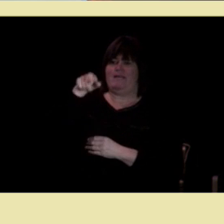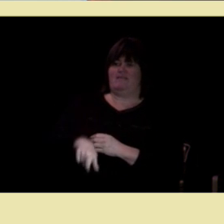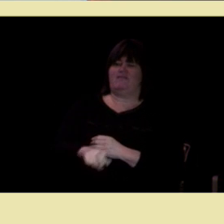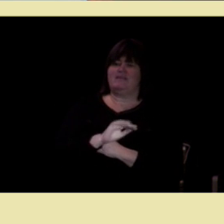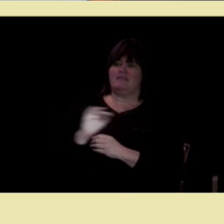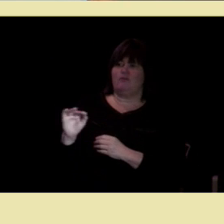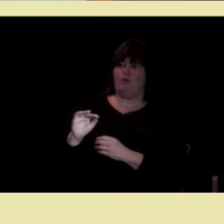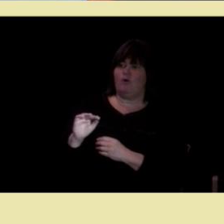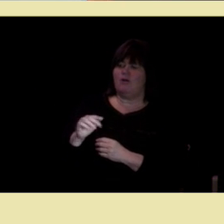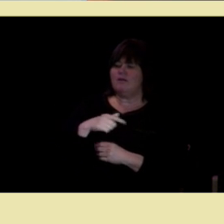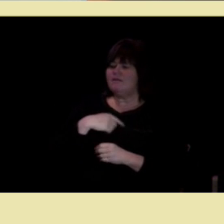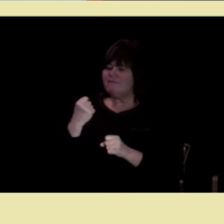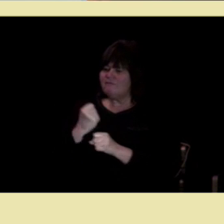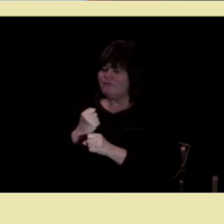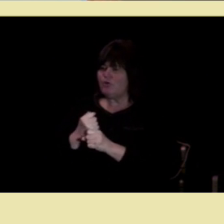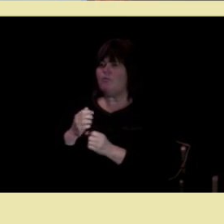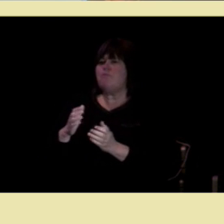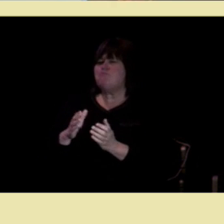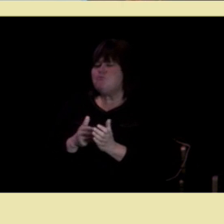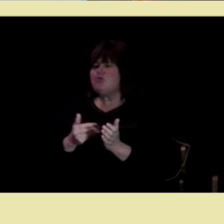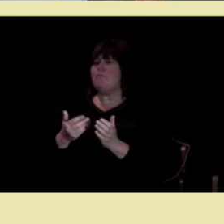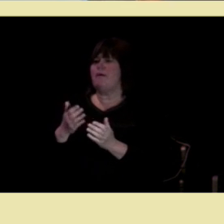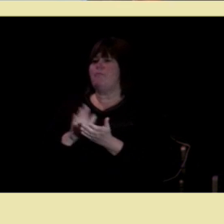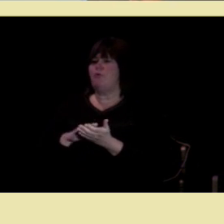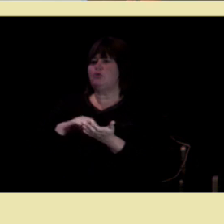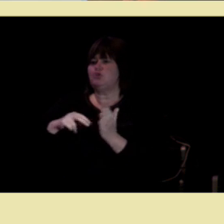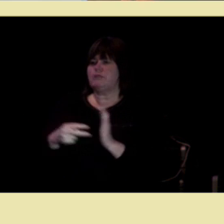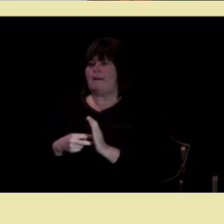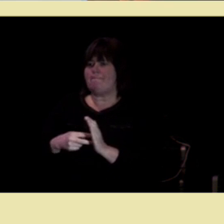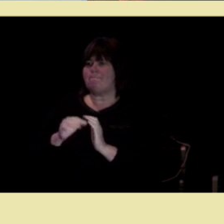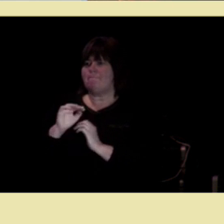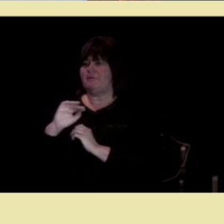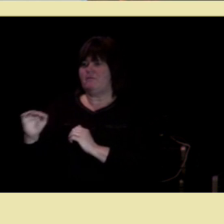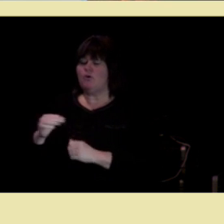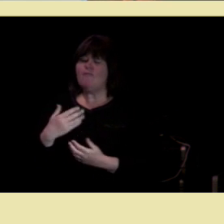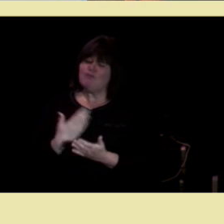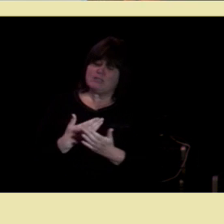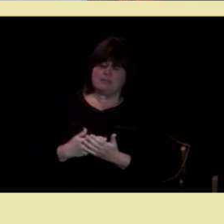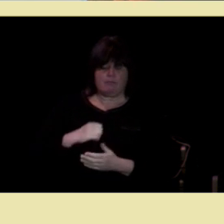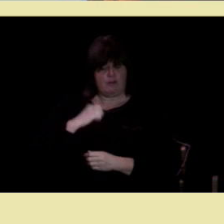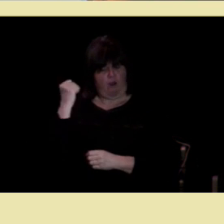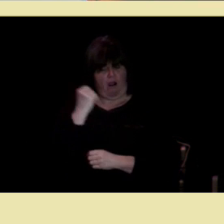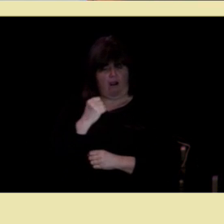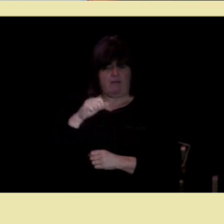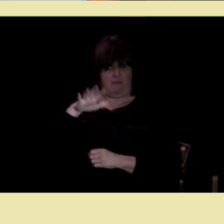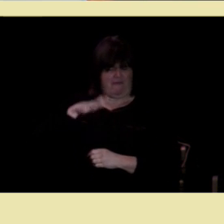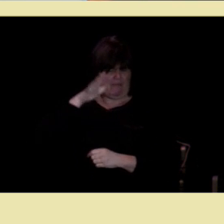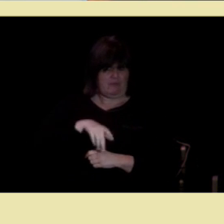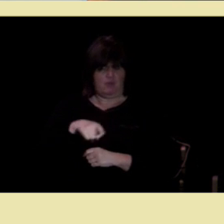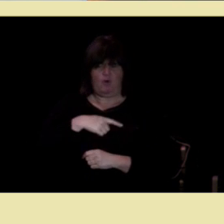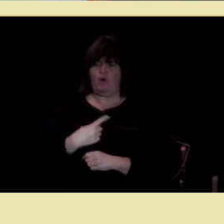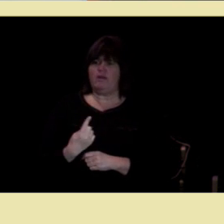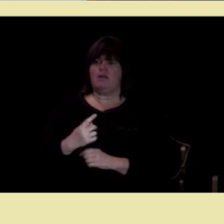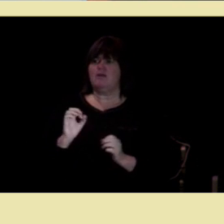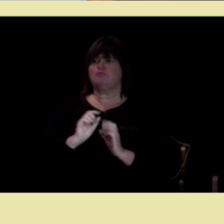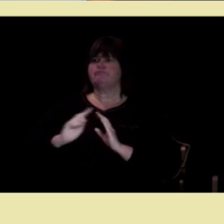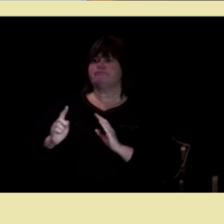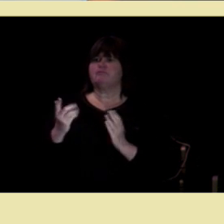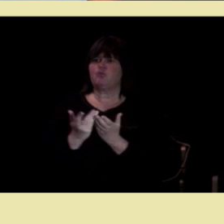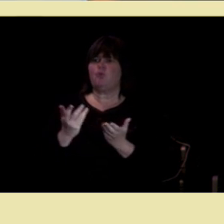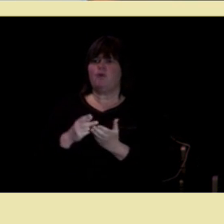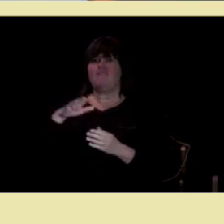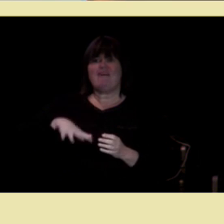og vi jobber mye mer på systemnivå. For eksempel, når Arne på 15 år ikke har vært på skolen på et halvt år, så hjelper det jo ikke å sende